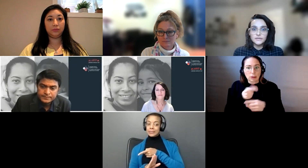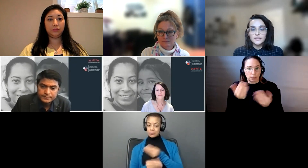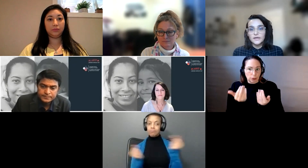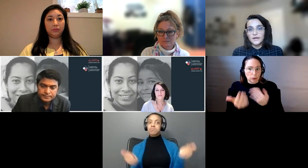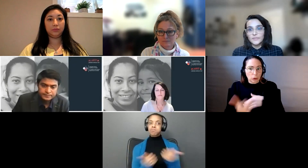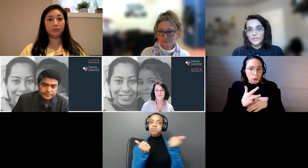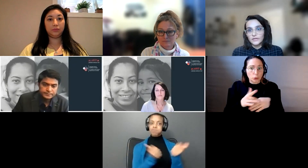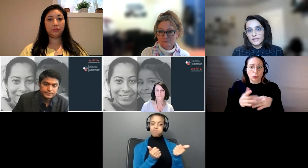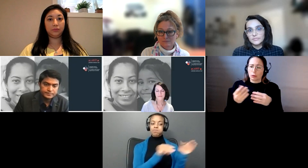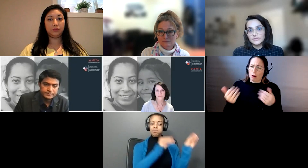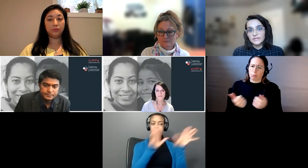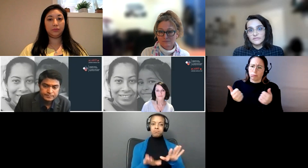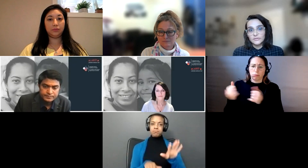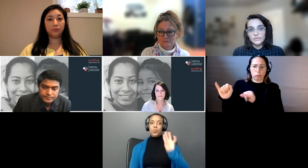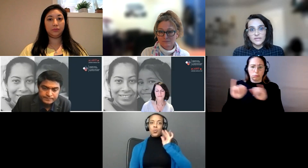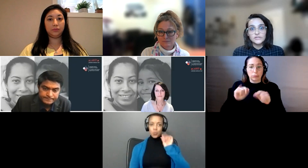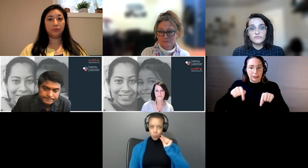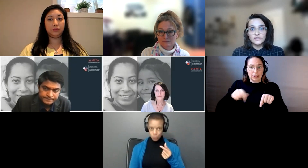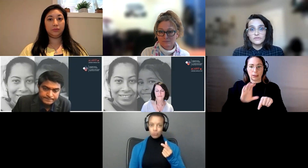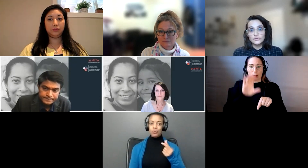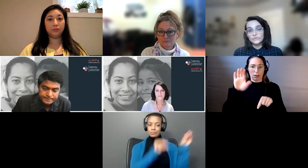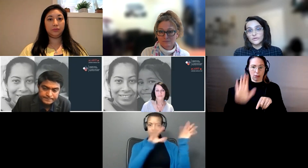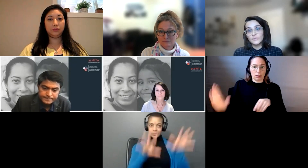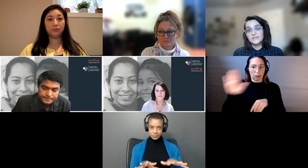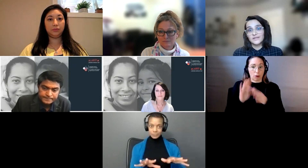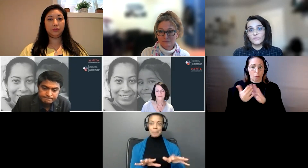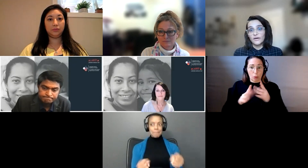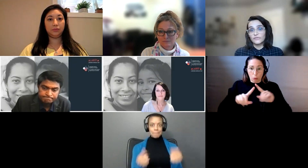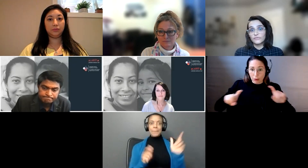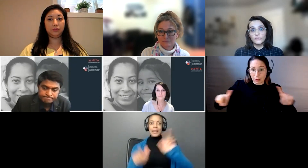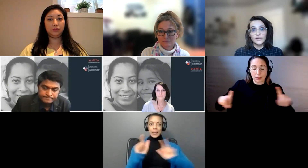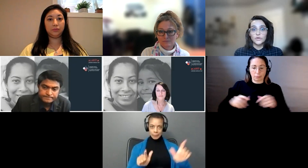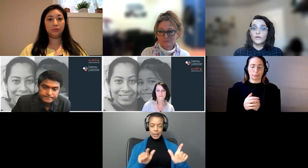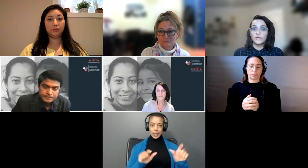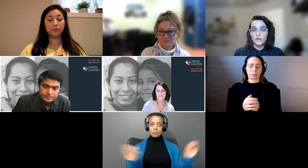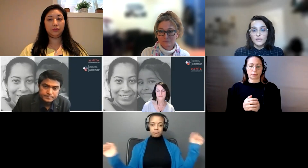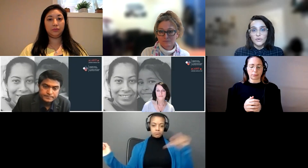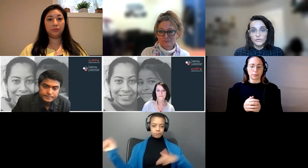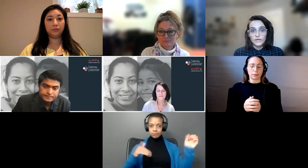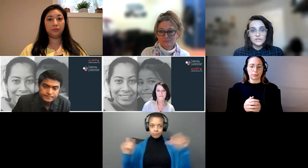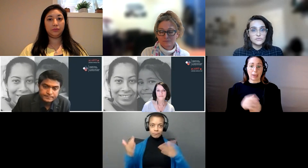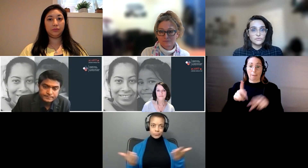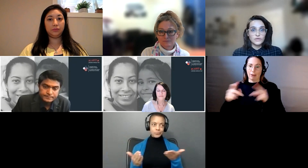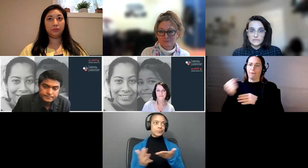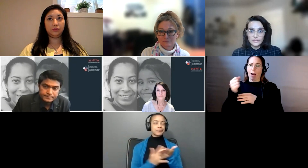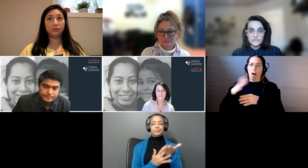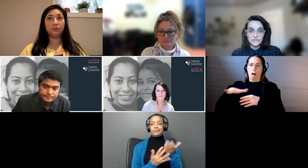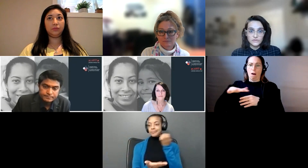d'immigration au Canada dans ces communautés et un bon pourcentage de ces gens viennent à cause des